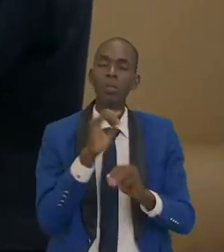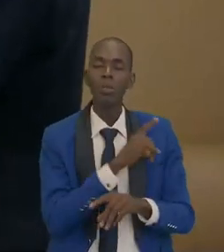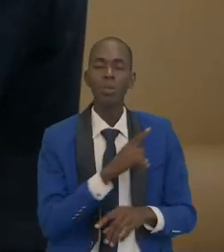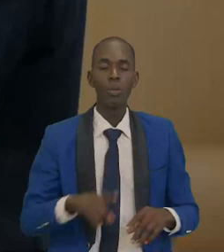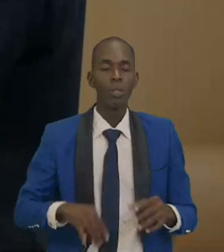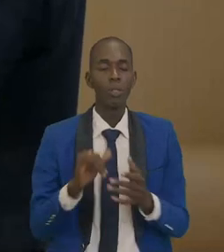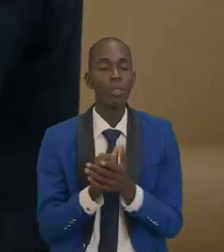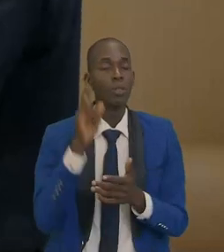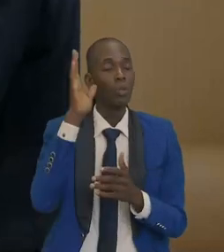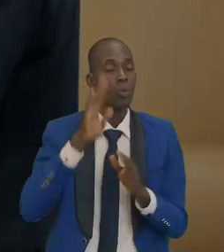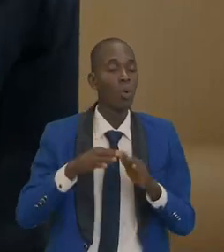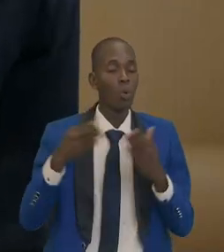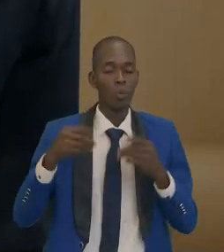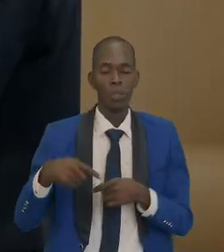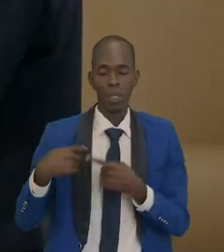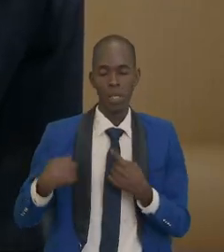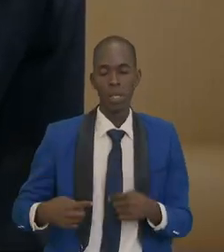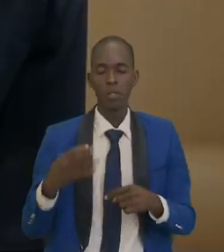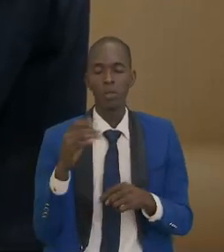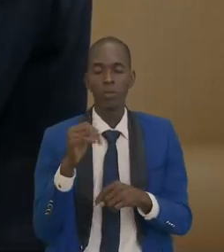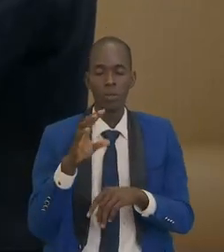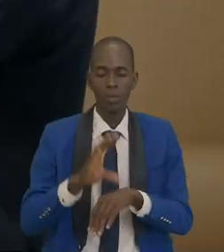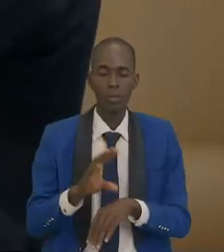tu ouvres le cœur de l'Église.